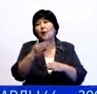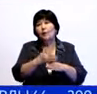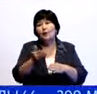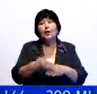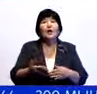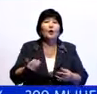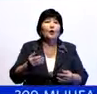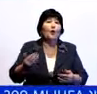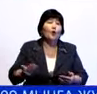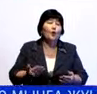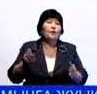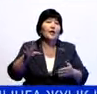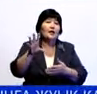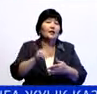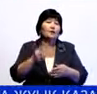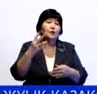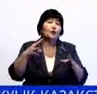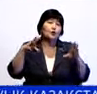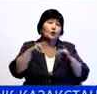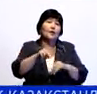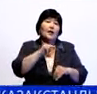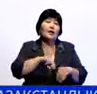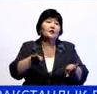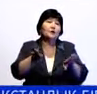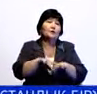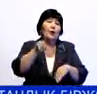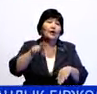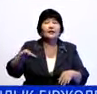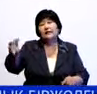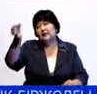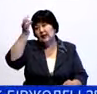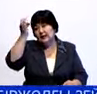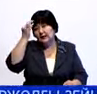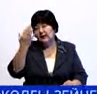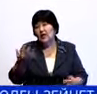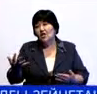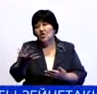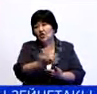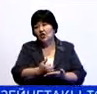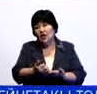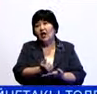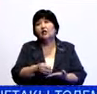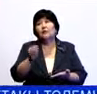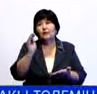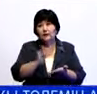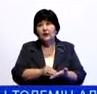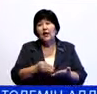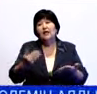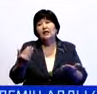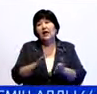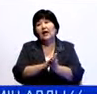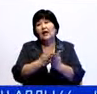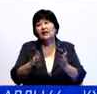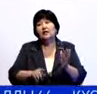өмір мектебі деген үш бөлімге топтастырып, бірге қызметтес болған кісілердің естелігін жинақтап кітап етуге ниеттік. Жаңа